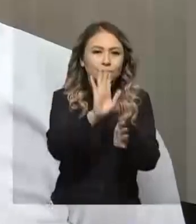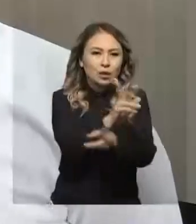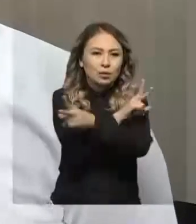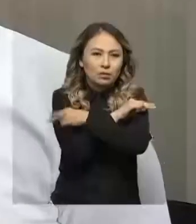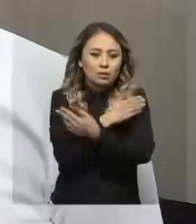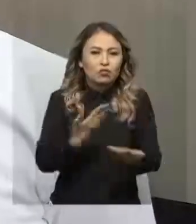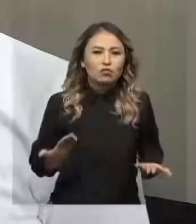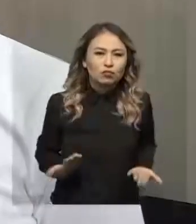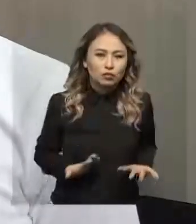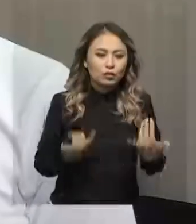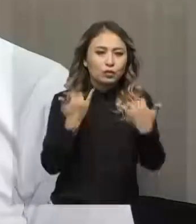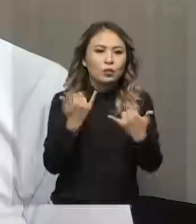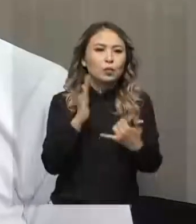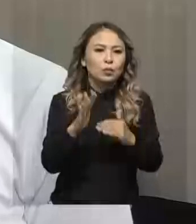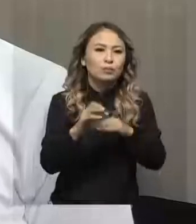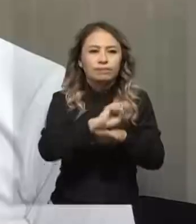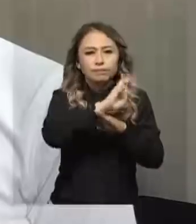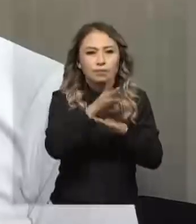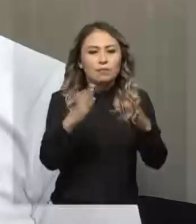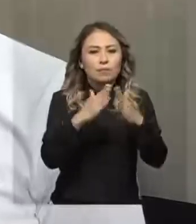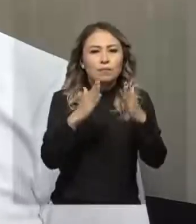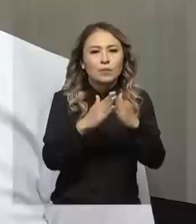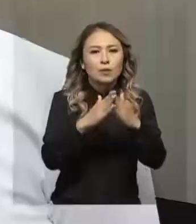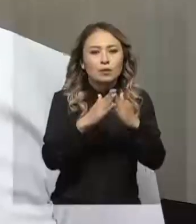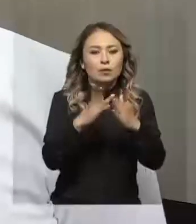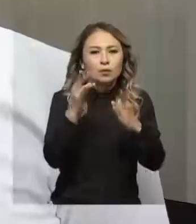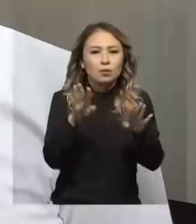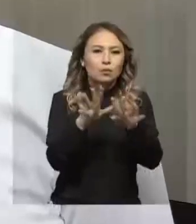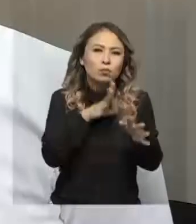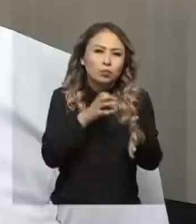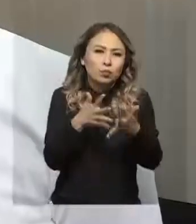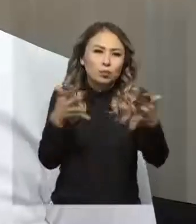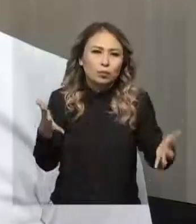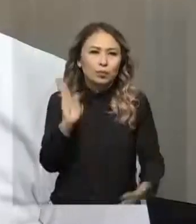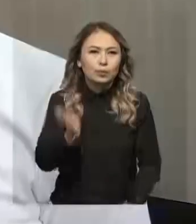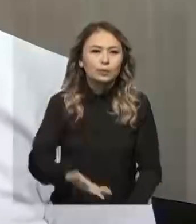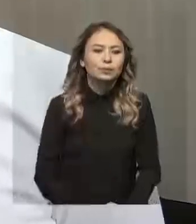астам тұрғынға біз қазақстанда тұрғынмен қамтамасыз ету керек деп ойлаймыз. Бірақ одан көп болып кетуі мүмкін.